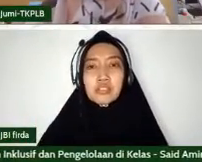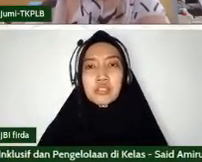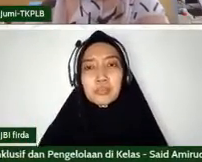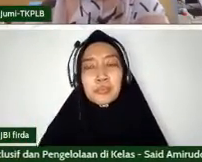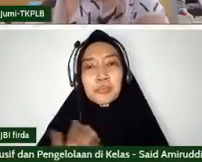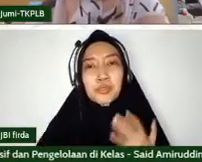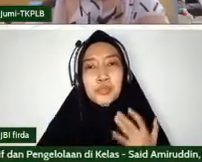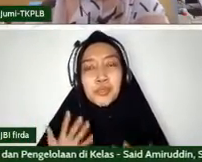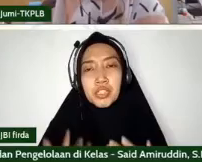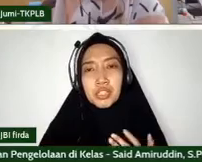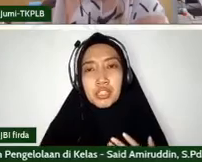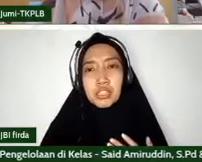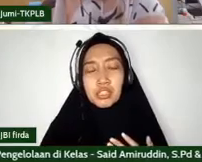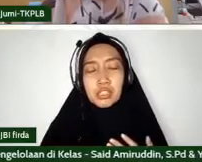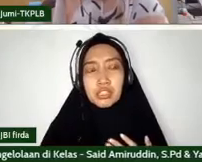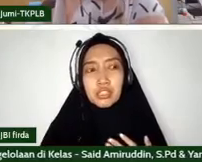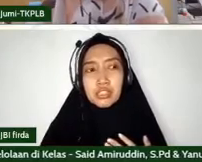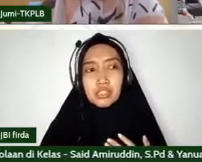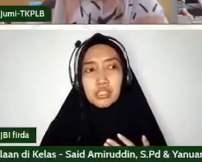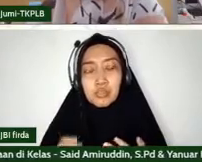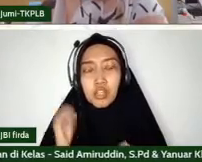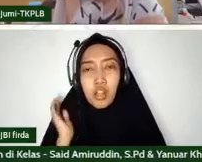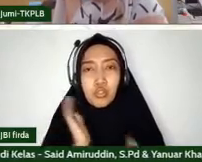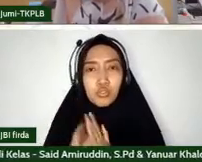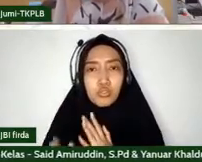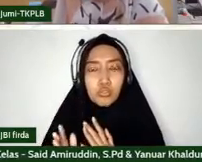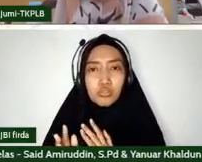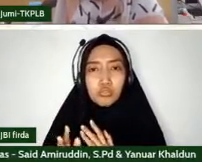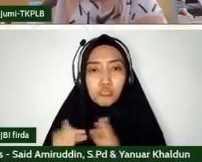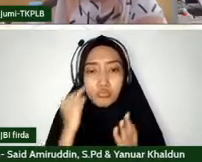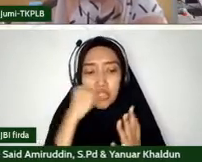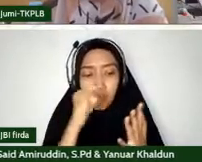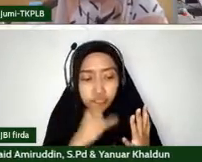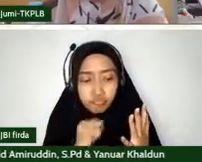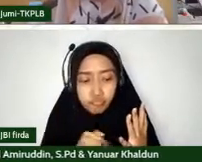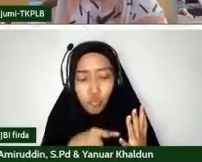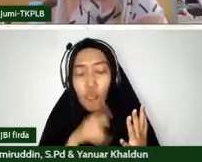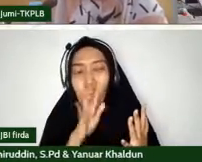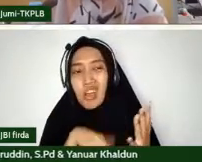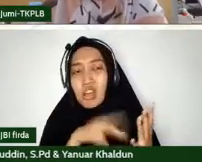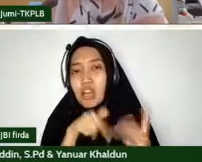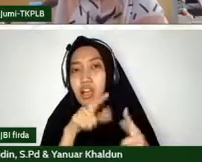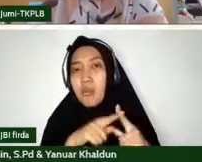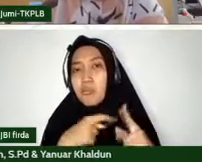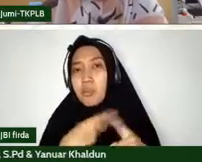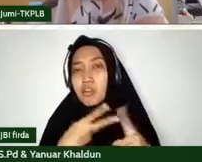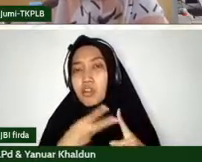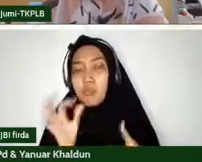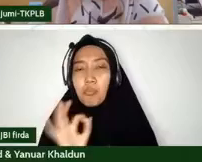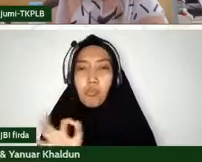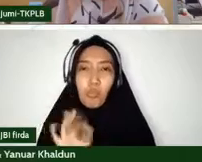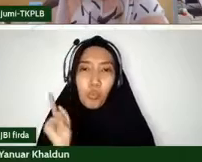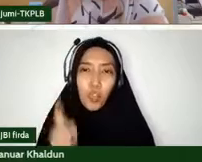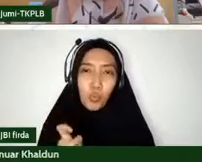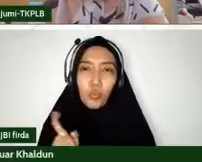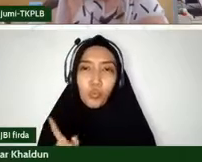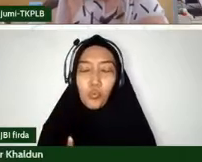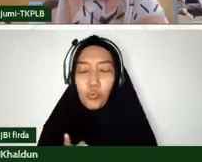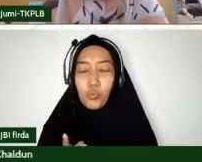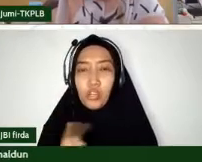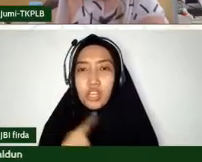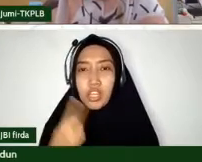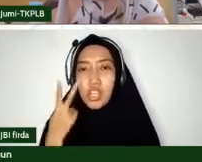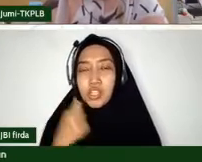mungkin tidak bisa juga langsung menilai bahwa anak tersebut ABK. Kita perlu juga untuk